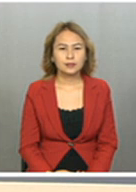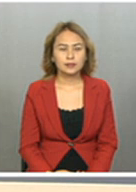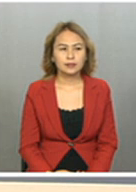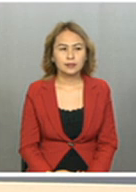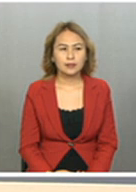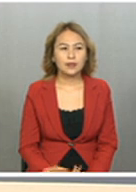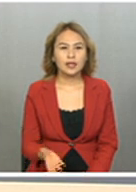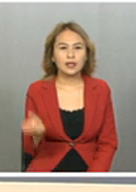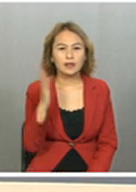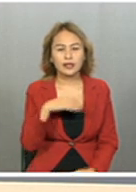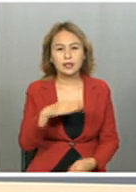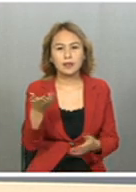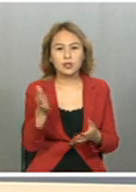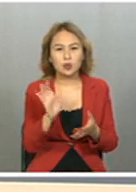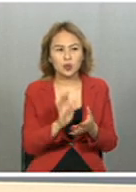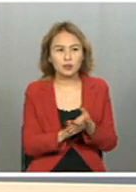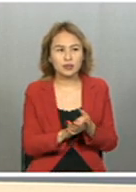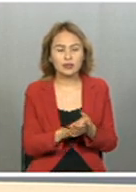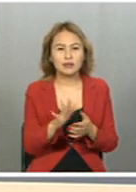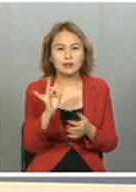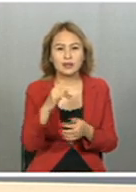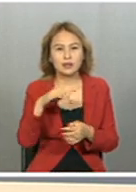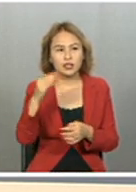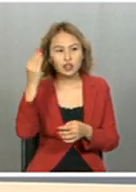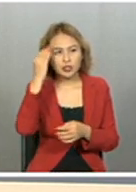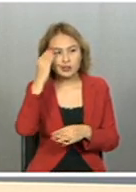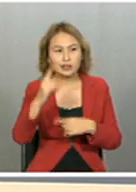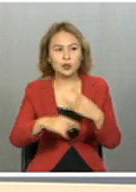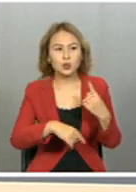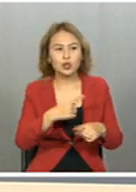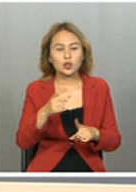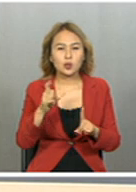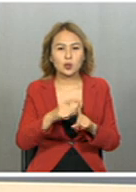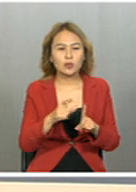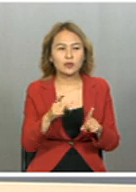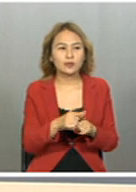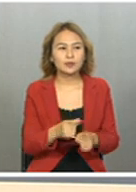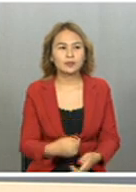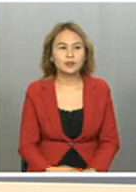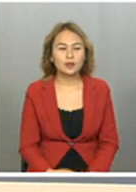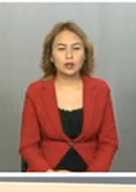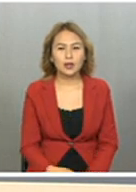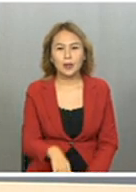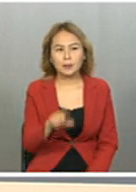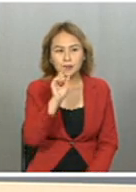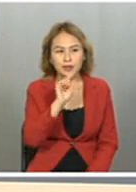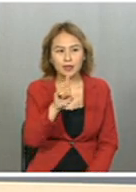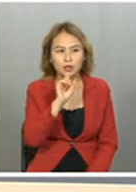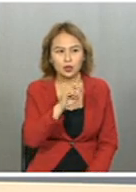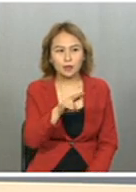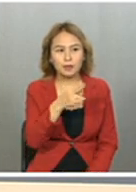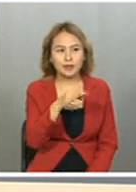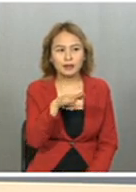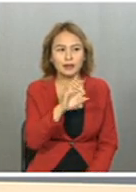Давайте познакомимся со значением следующих слов. Пятачок, пятак, монета